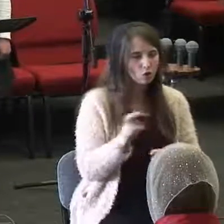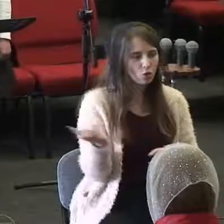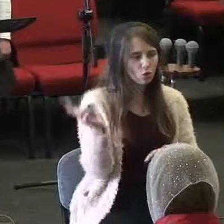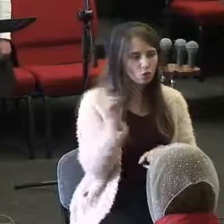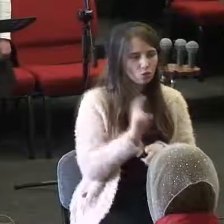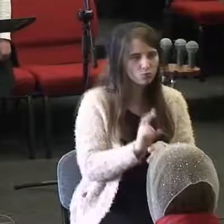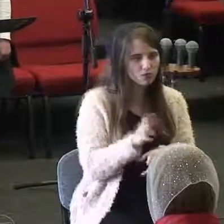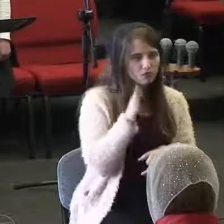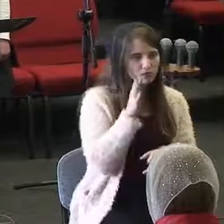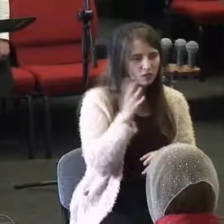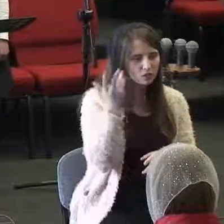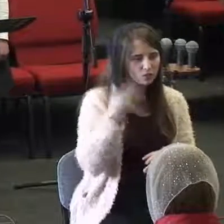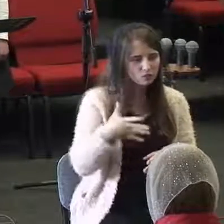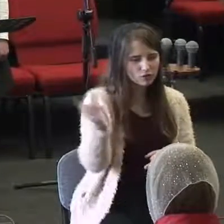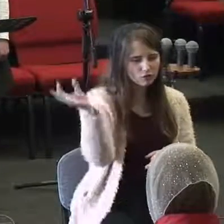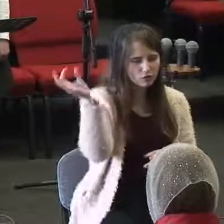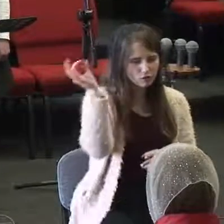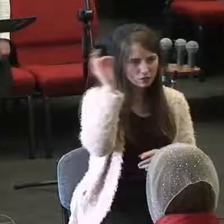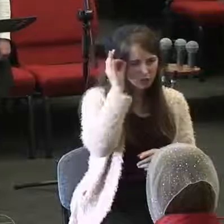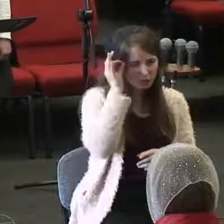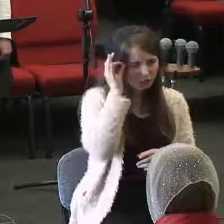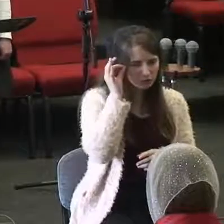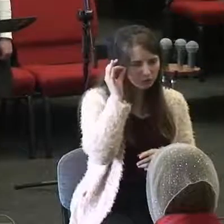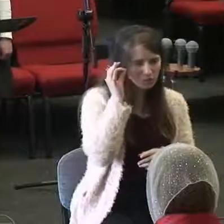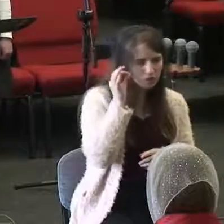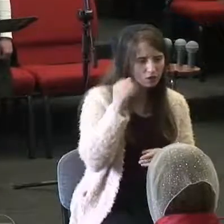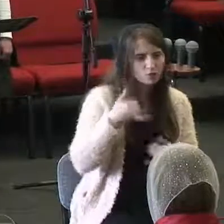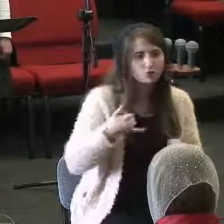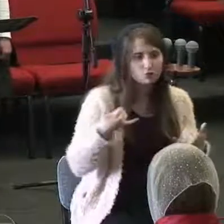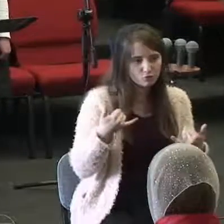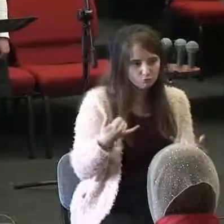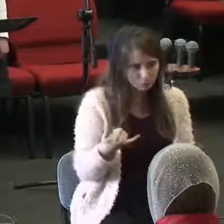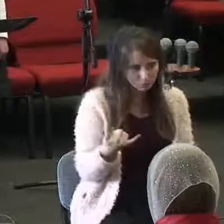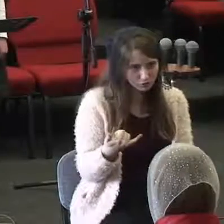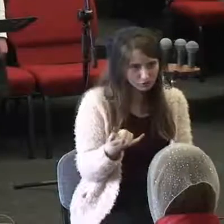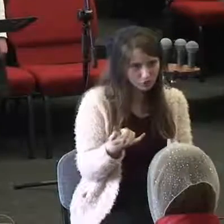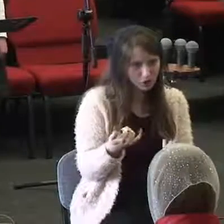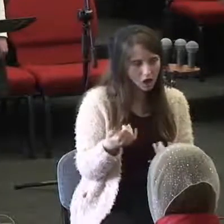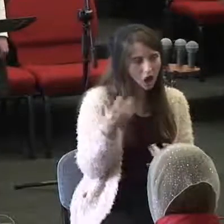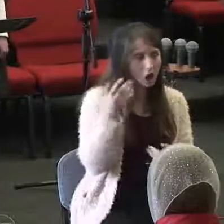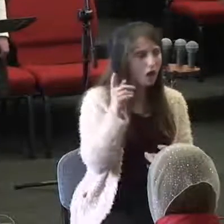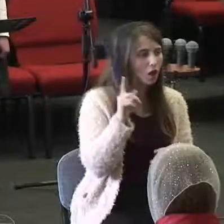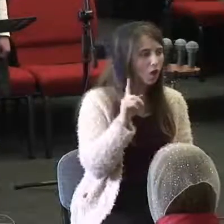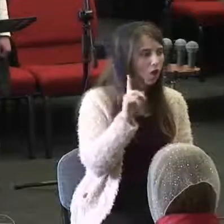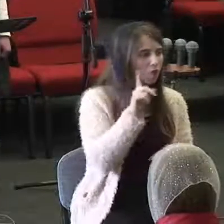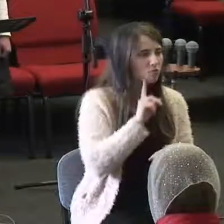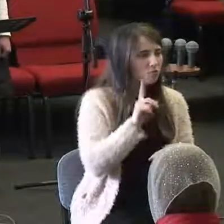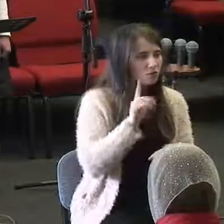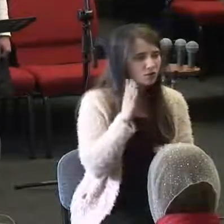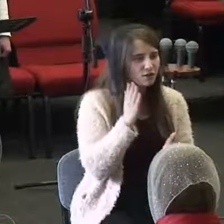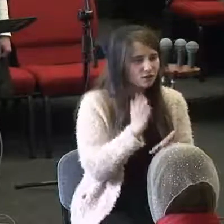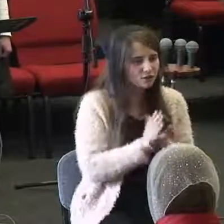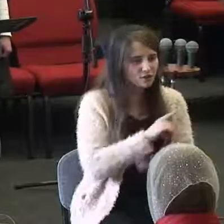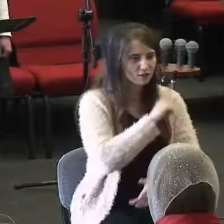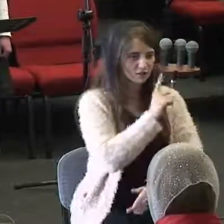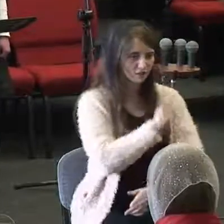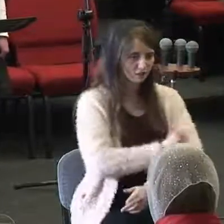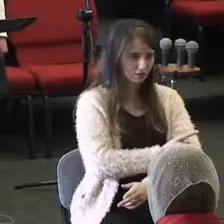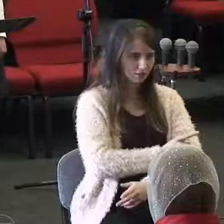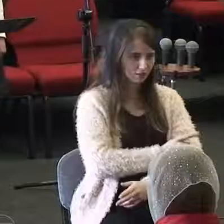згадаєш, згадаєш нинішнє колись, то поки ти ще силу маєш, ревнуй,